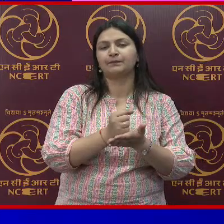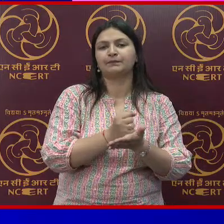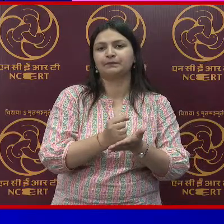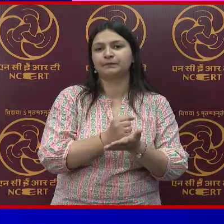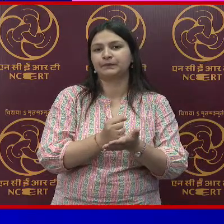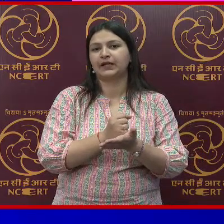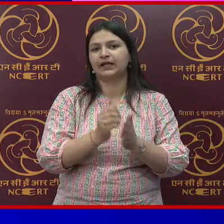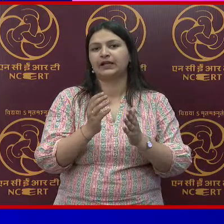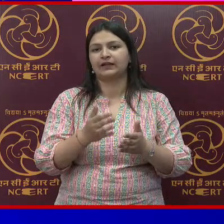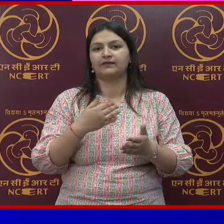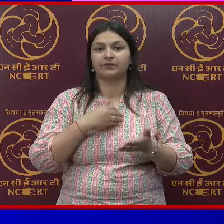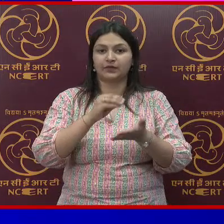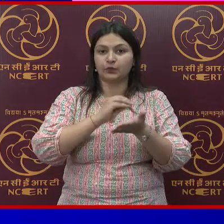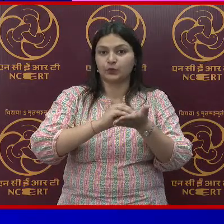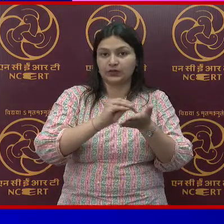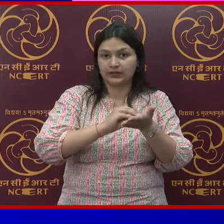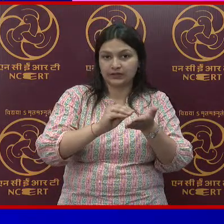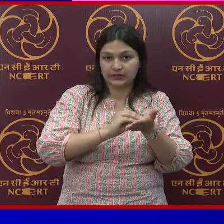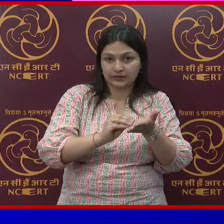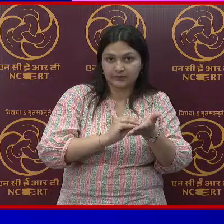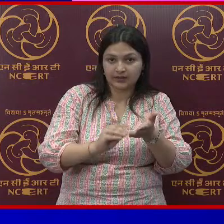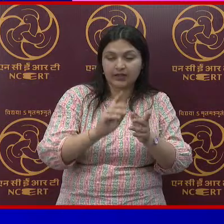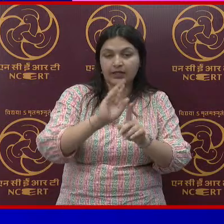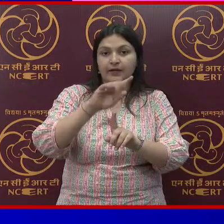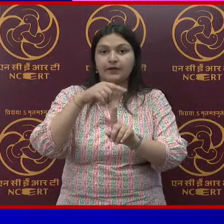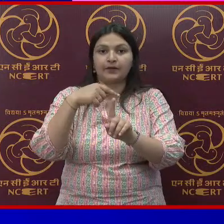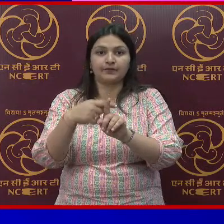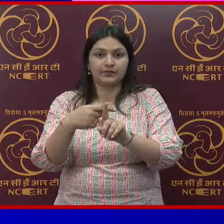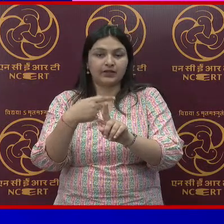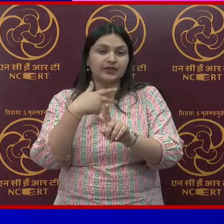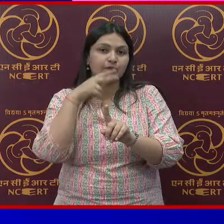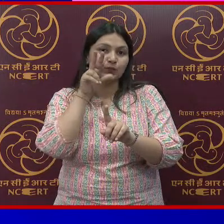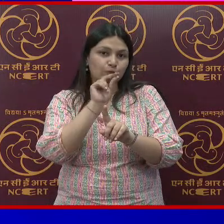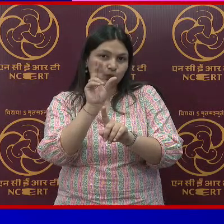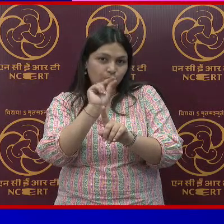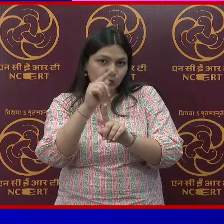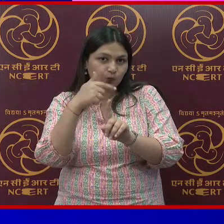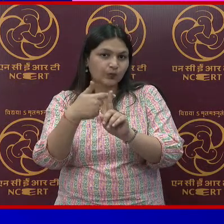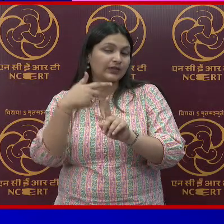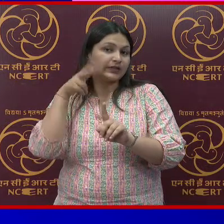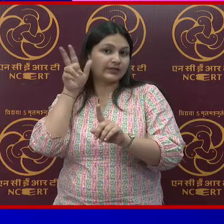दीज वर्ड्स, नॉट ओनली इन राइटिंग बट रिगार्डिंग द साउंड